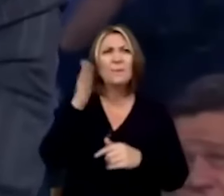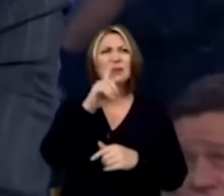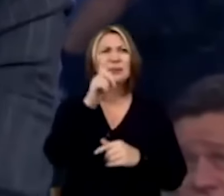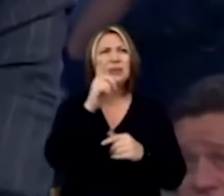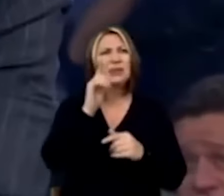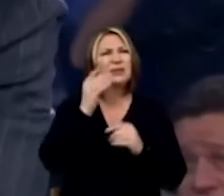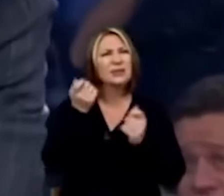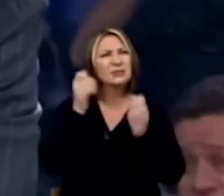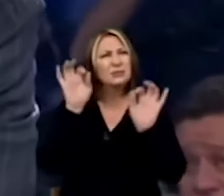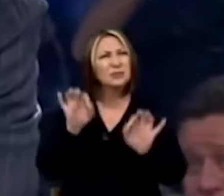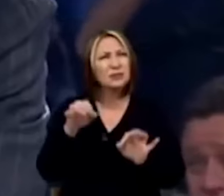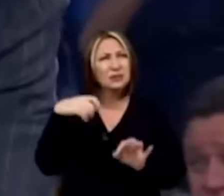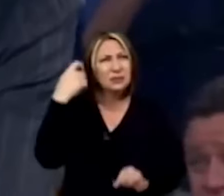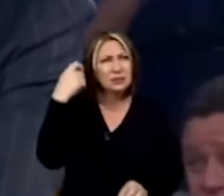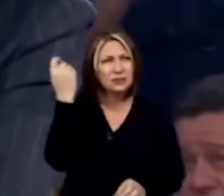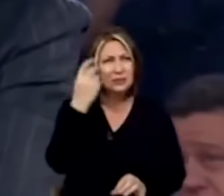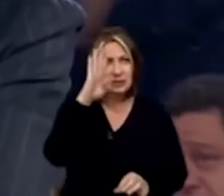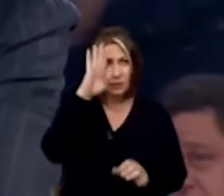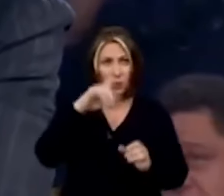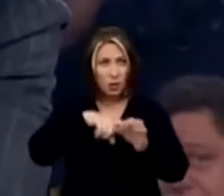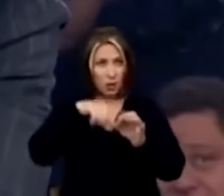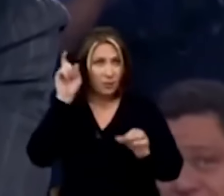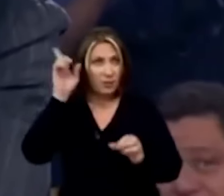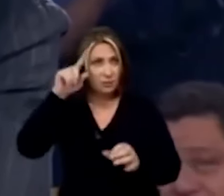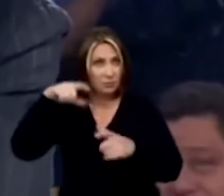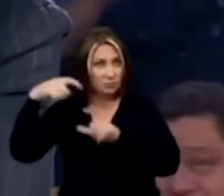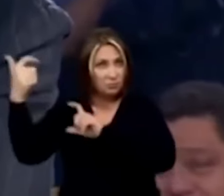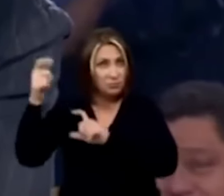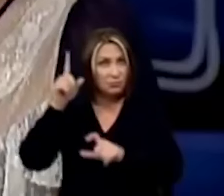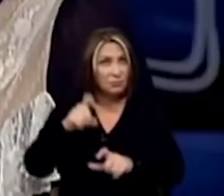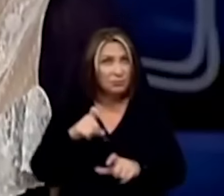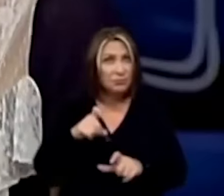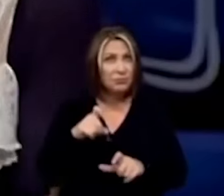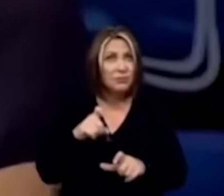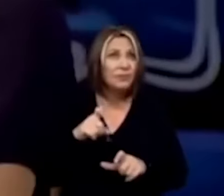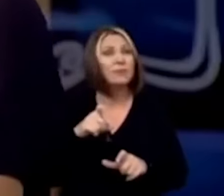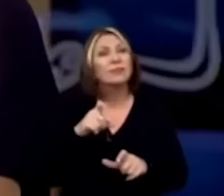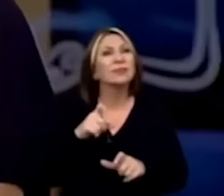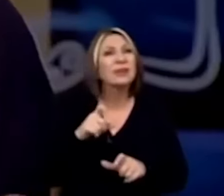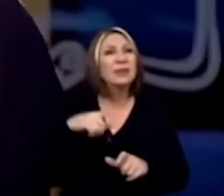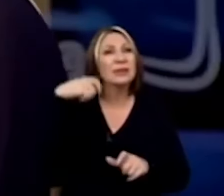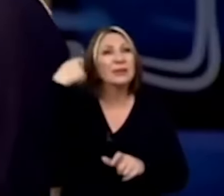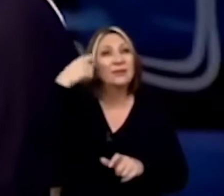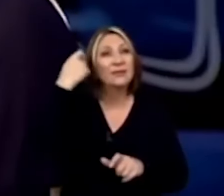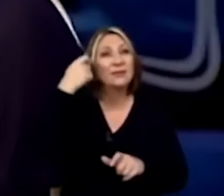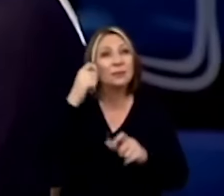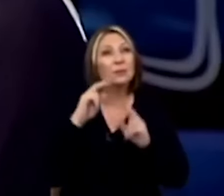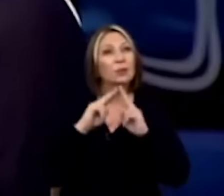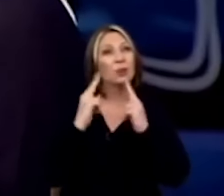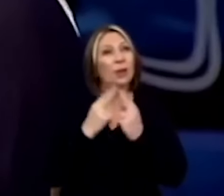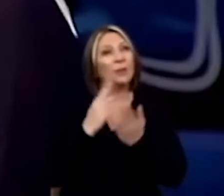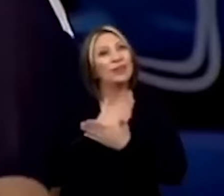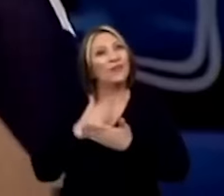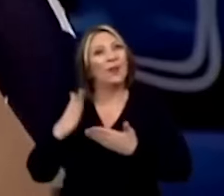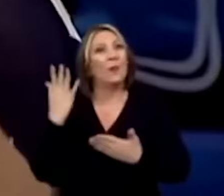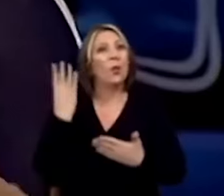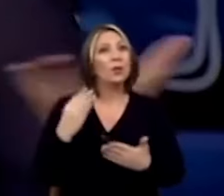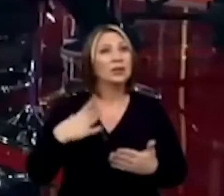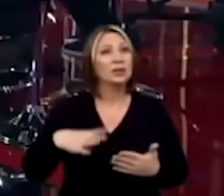yere yerleşeceğim herhalde. Dizisi biten İstanbul'dan ayrılıyor mu? Hayır, hayır. Yani dizi dünyam bittiyse film dünyamda devam etmek